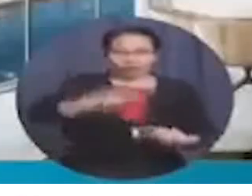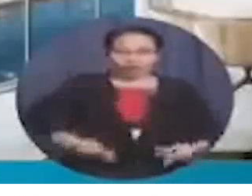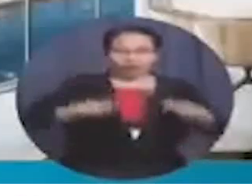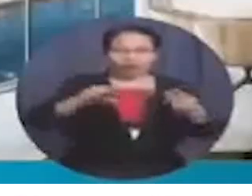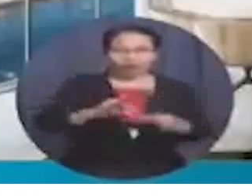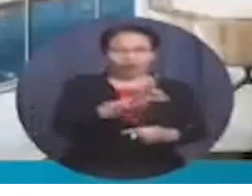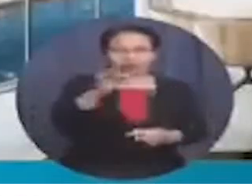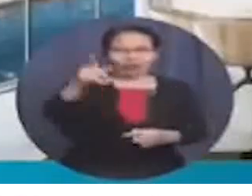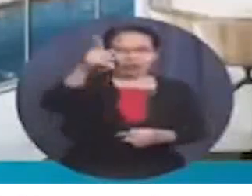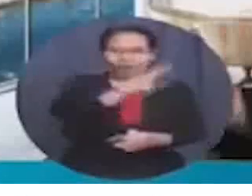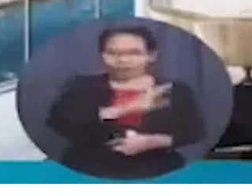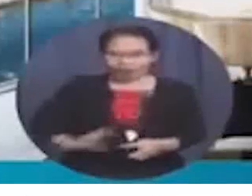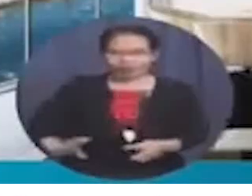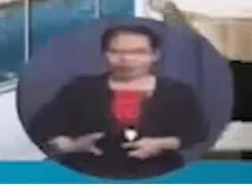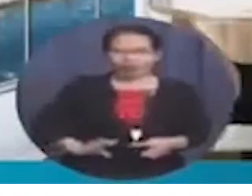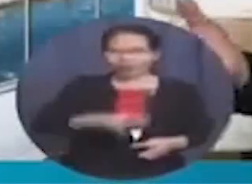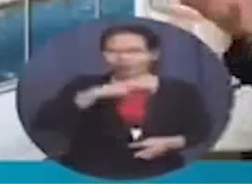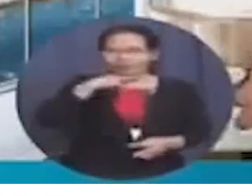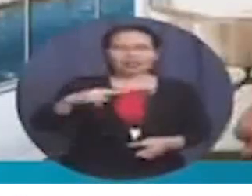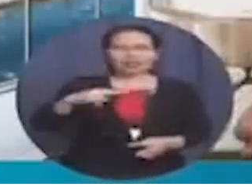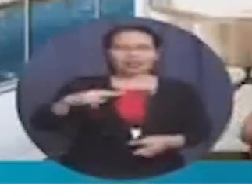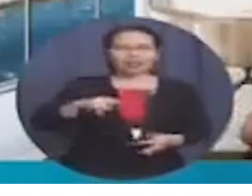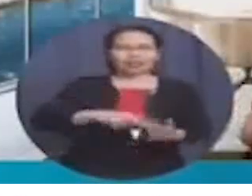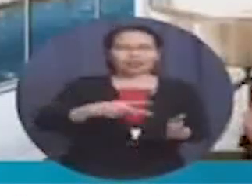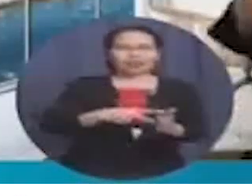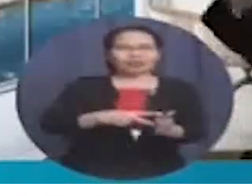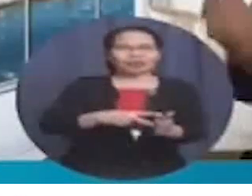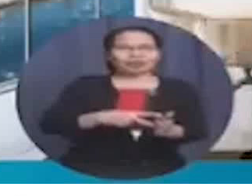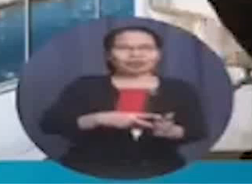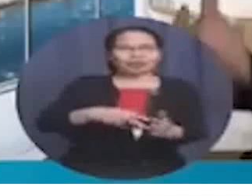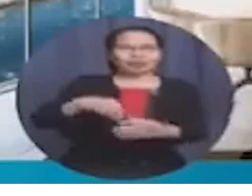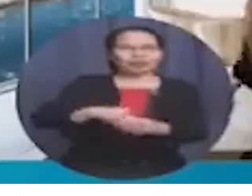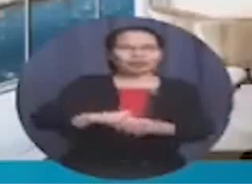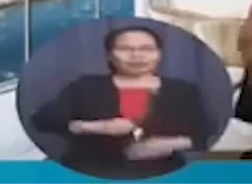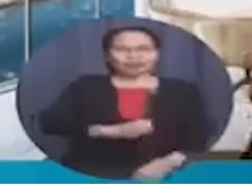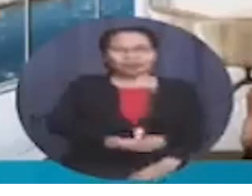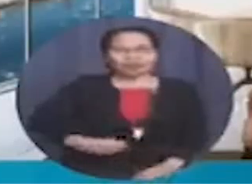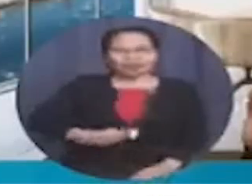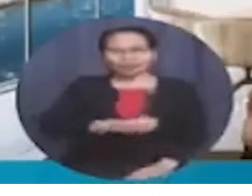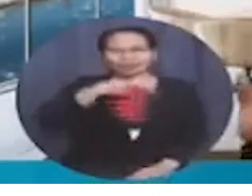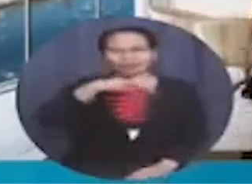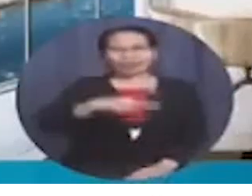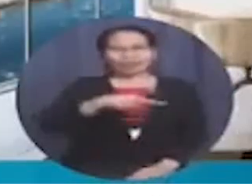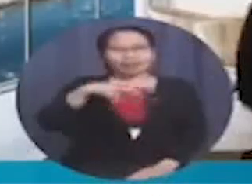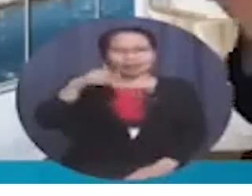yung espiritu. Hindi ibig sabihin, nandun pa lang sa satyan,